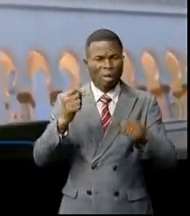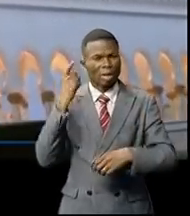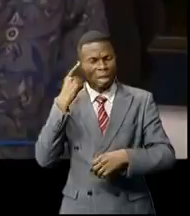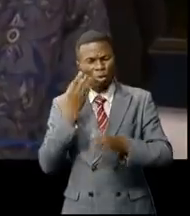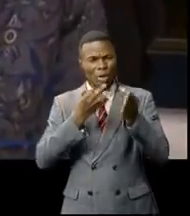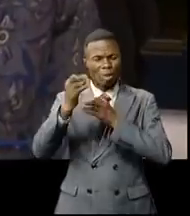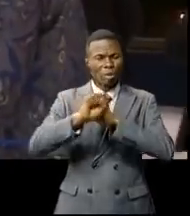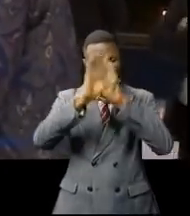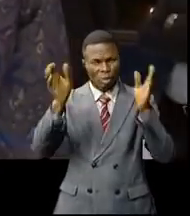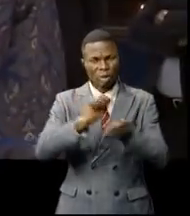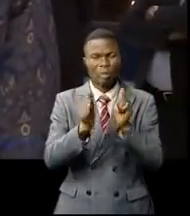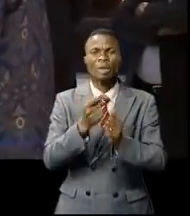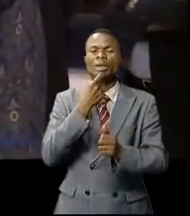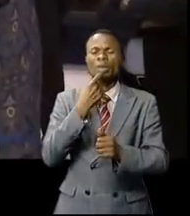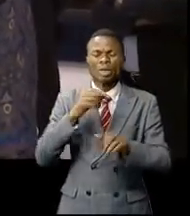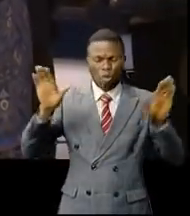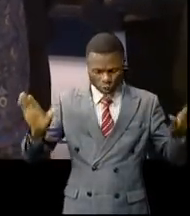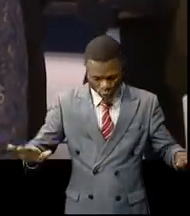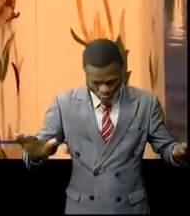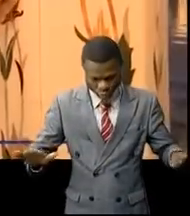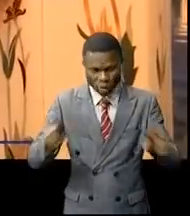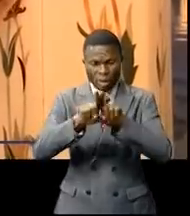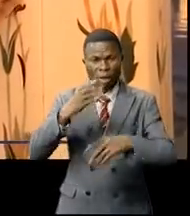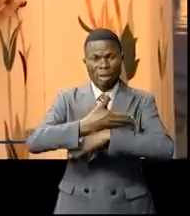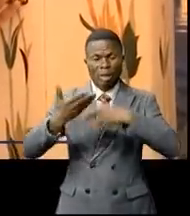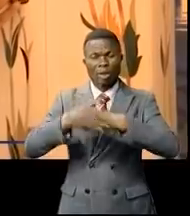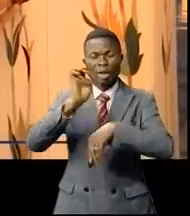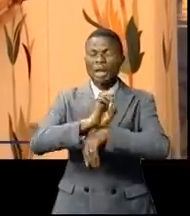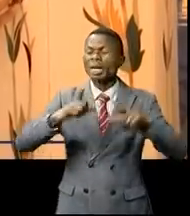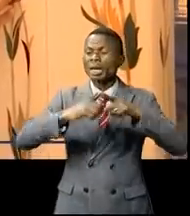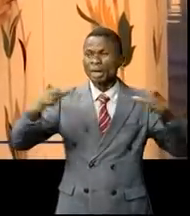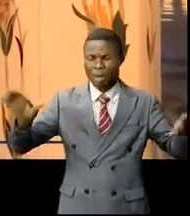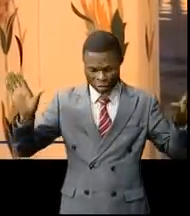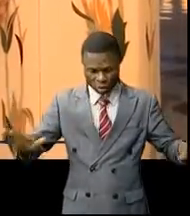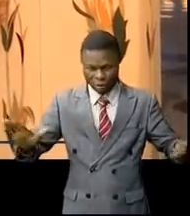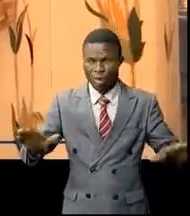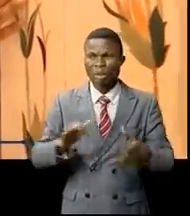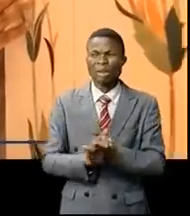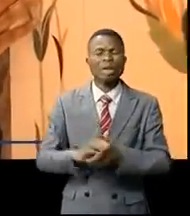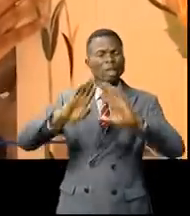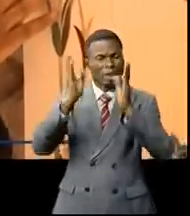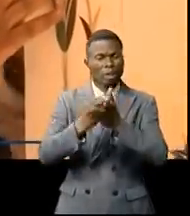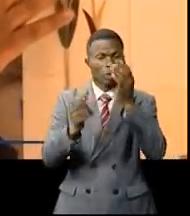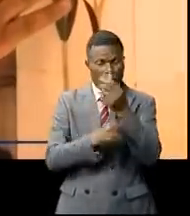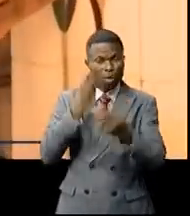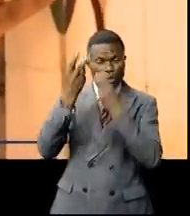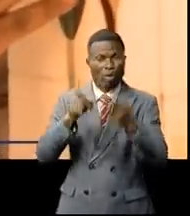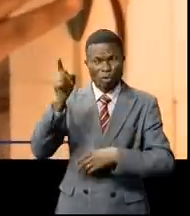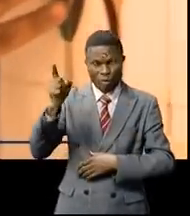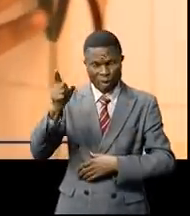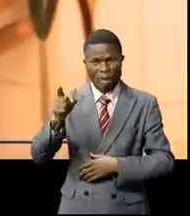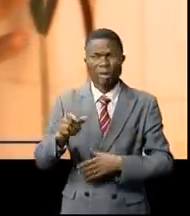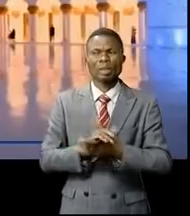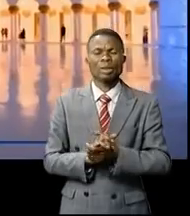sur l'histoire musulmane et la construction de cette bâtisse qui aiguise la curiosité de tout visiteur aux émirats arabes